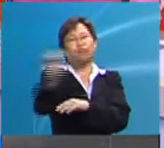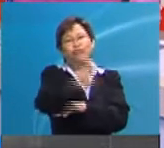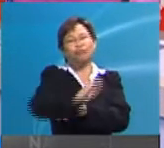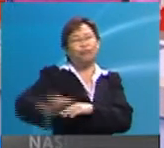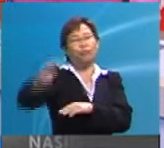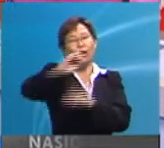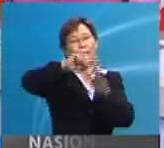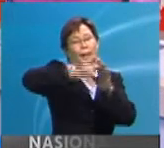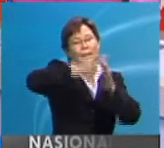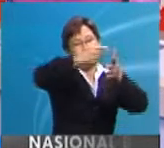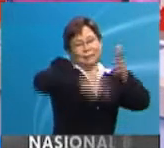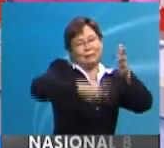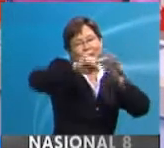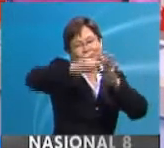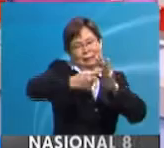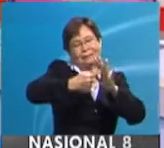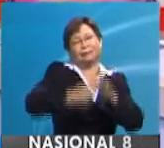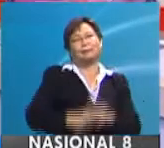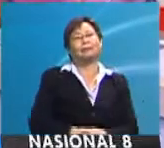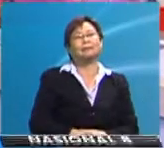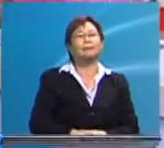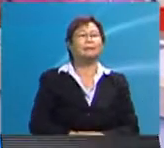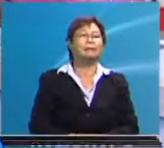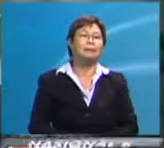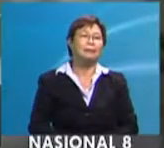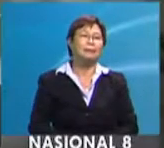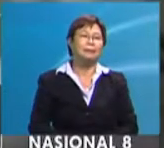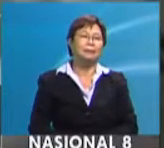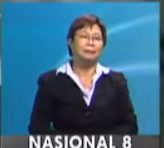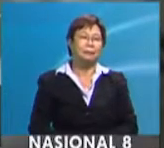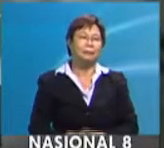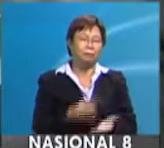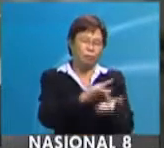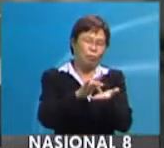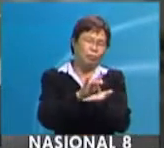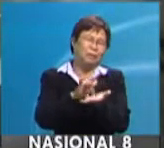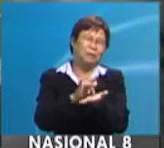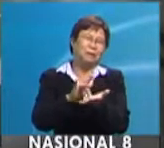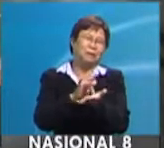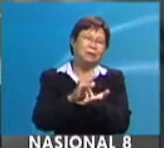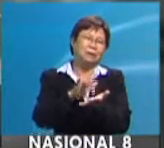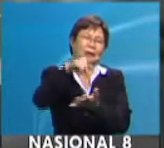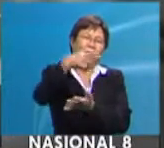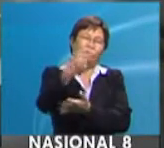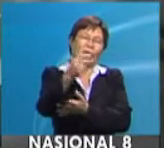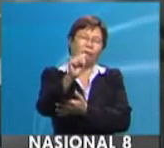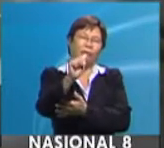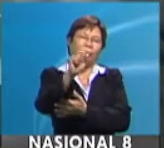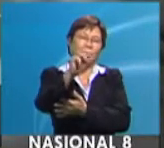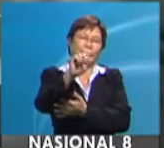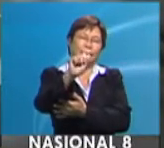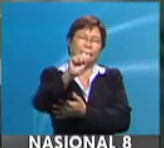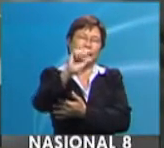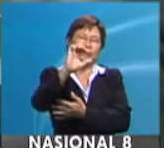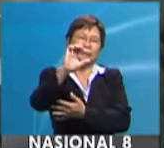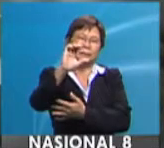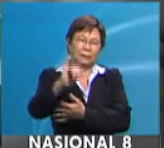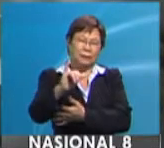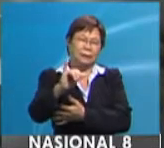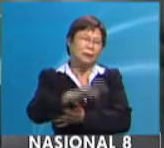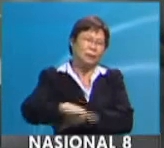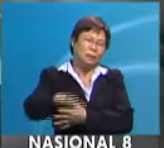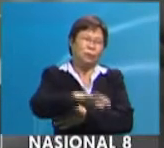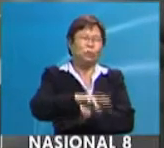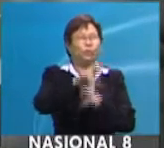itu mula dilaksanakan farmacy one because pharmacy you have around 2000